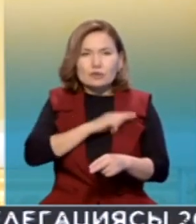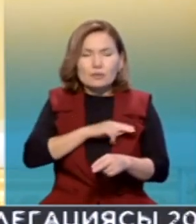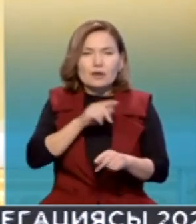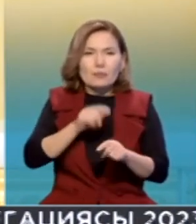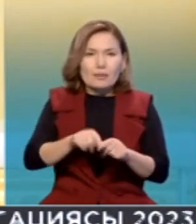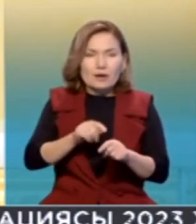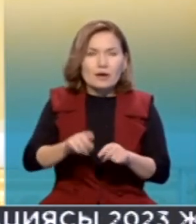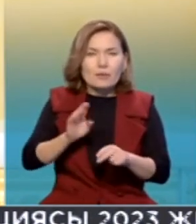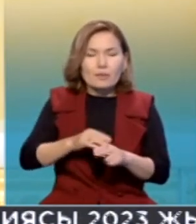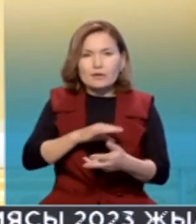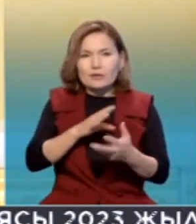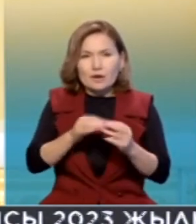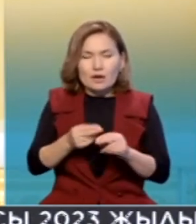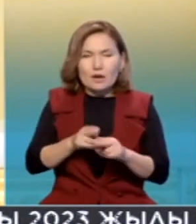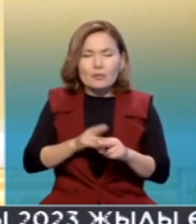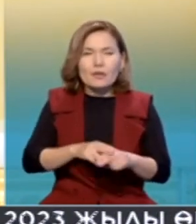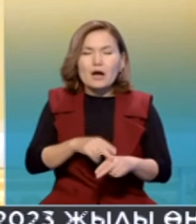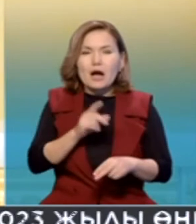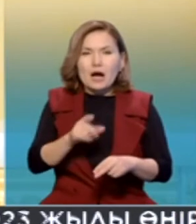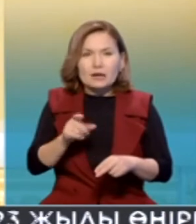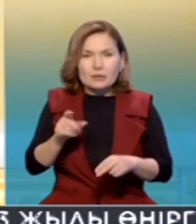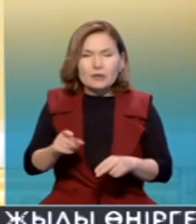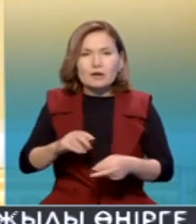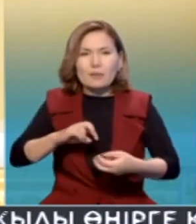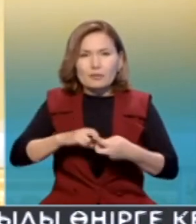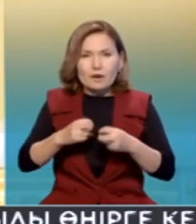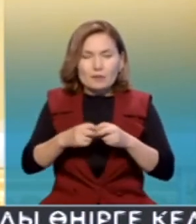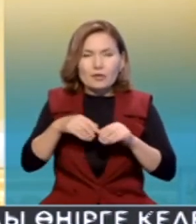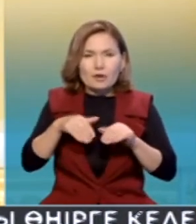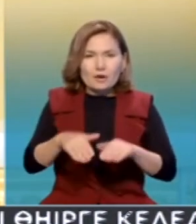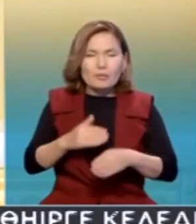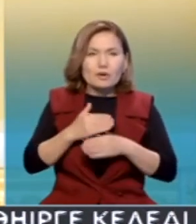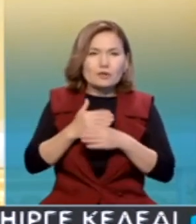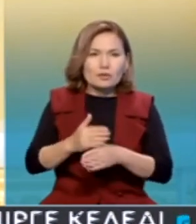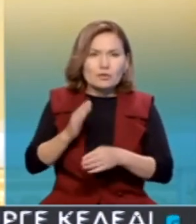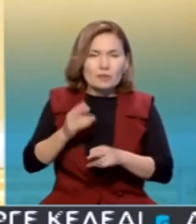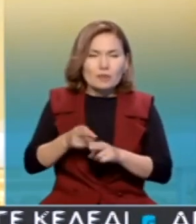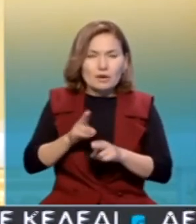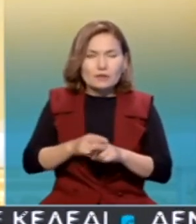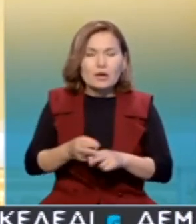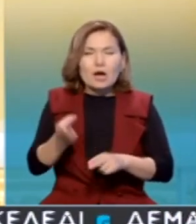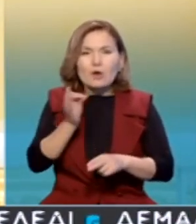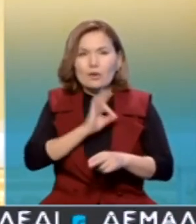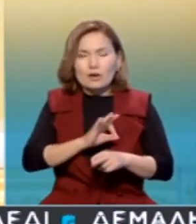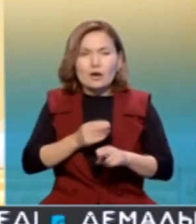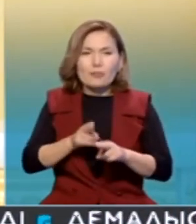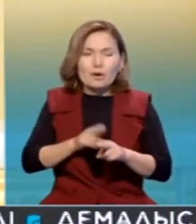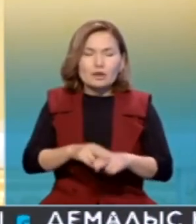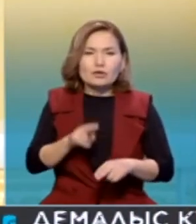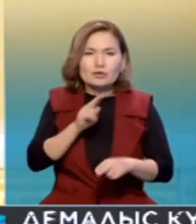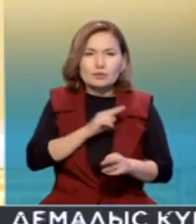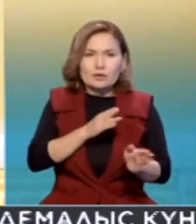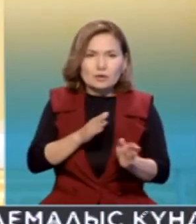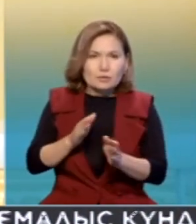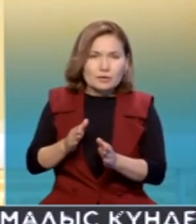болса, жауапкерді борышкерлер тізімінен шығарады. Мұндай заңдық тетіктер бар, оны қолдану қандай да бір қиындықтар тудырмауы тиіс.